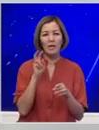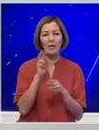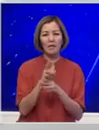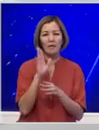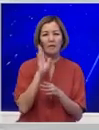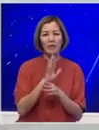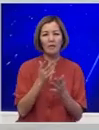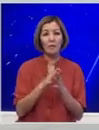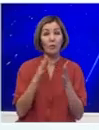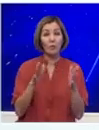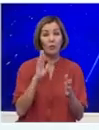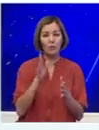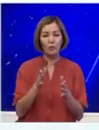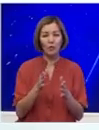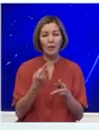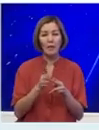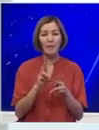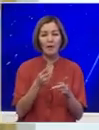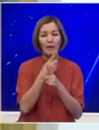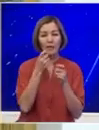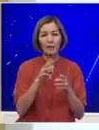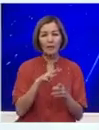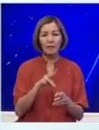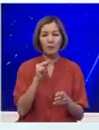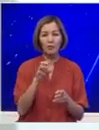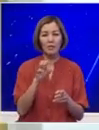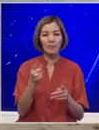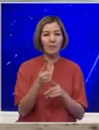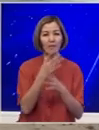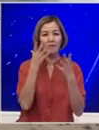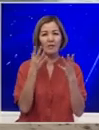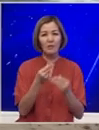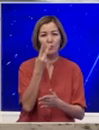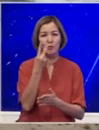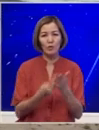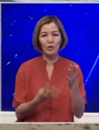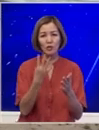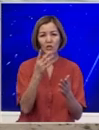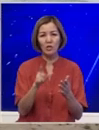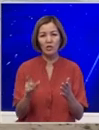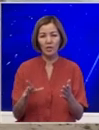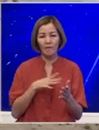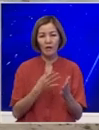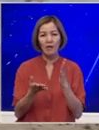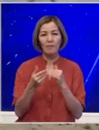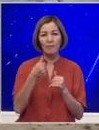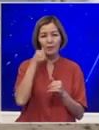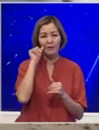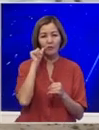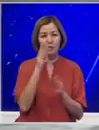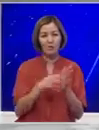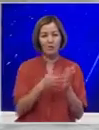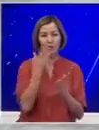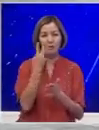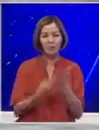воде однозначно увеличится. По информации МЧС, только в первый день лета утонули 4 человека. Позавчера утонуло 9